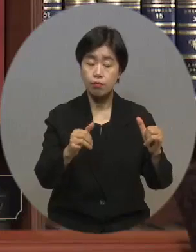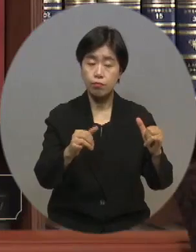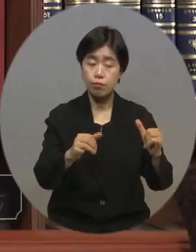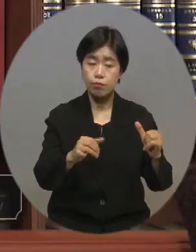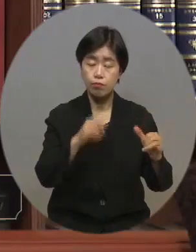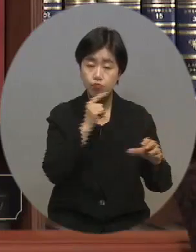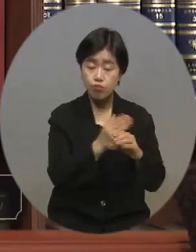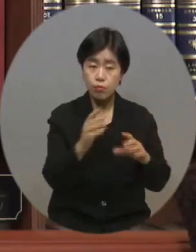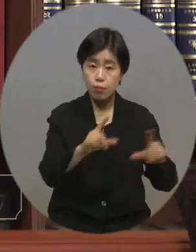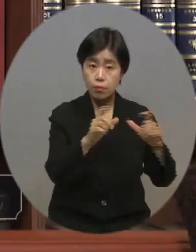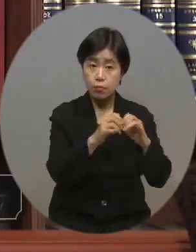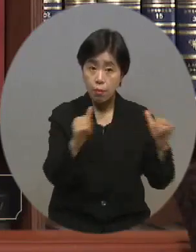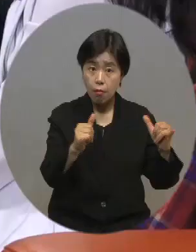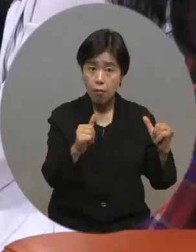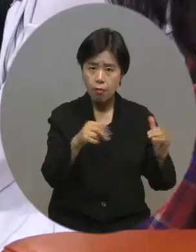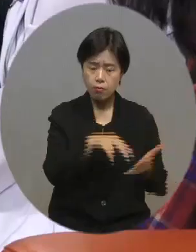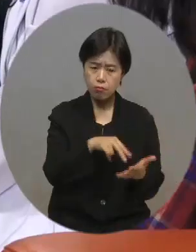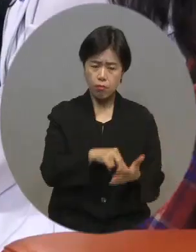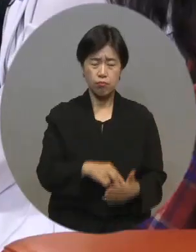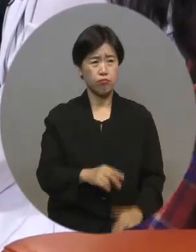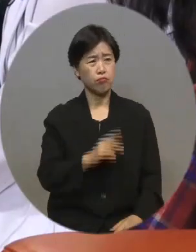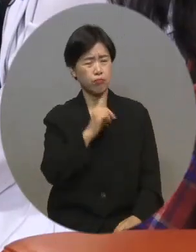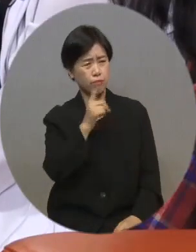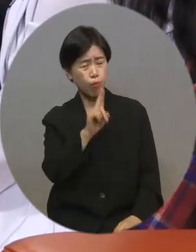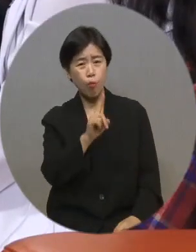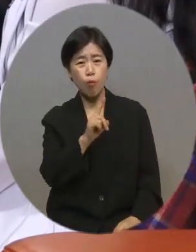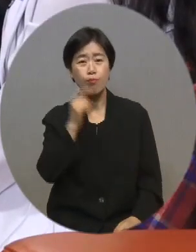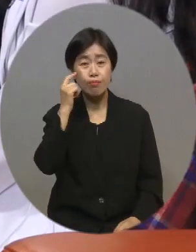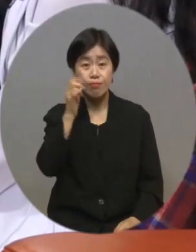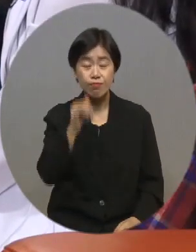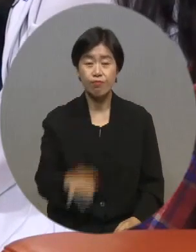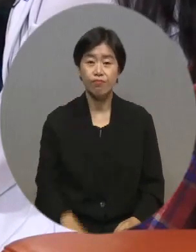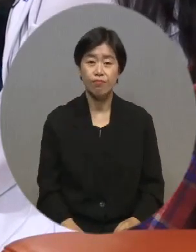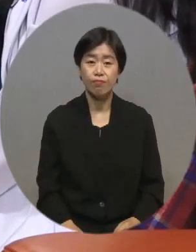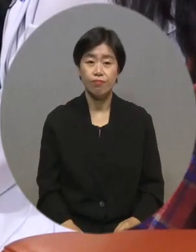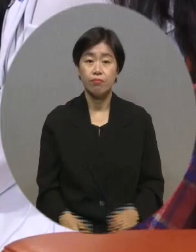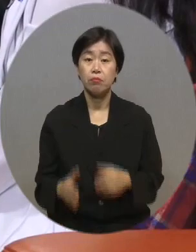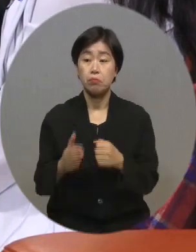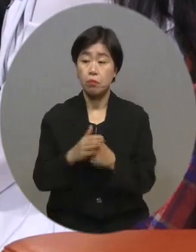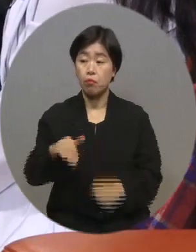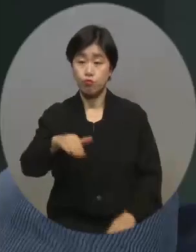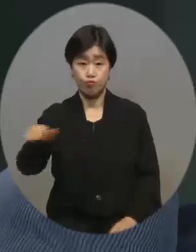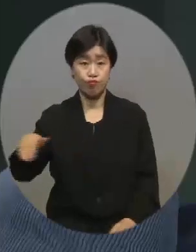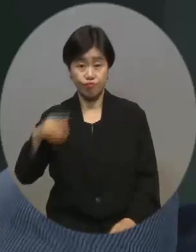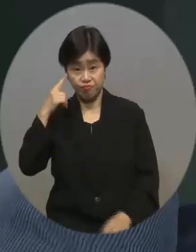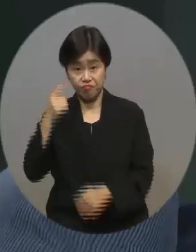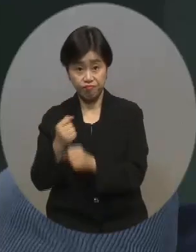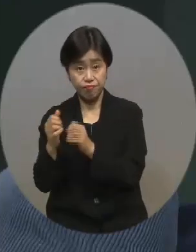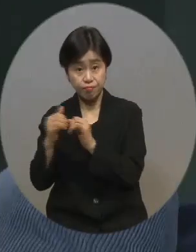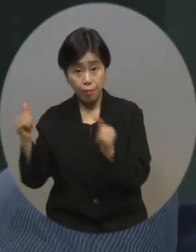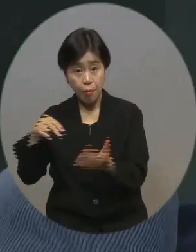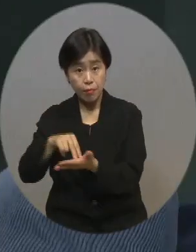그걸 발표할 때 그런 생각 안 했을까요? 그래서 지금 우리들도 그렇고 미국 학자들이